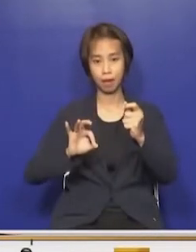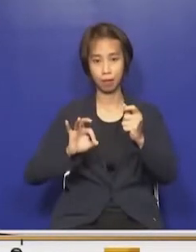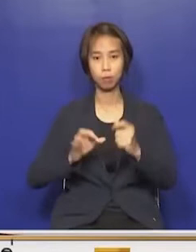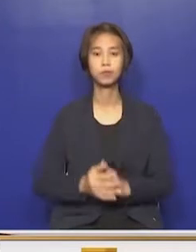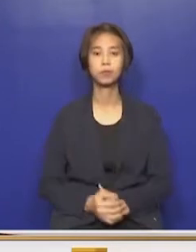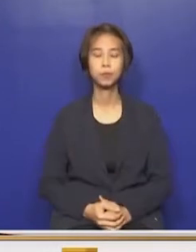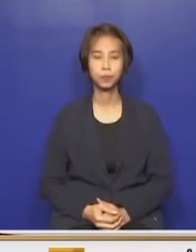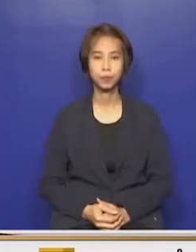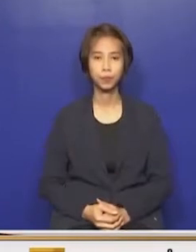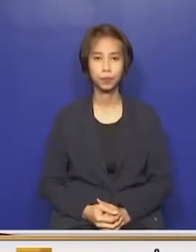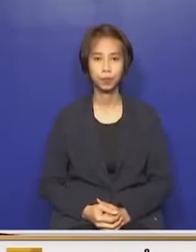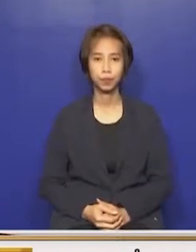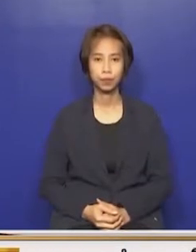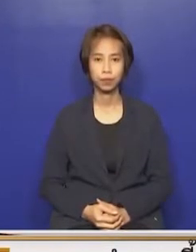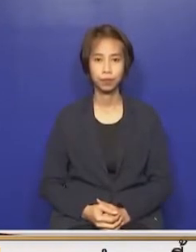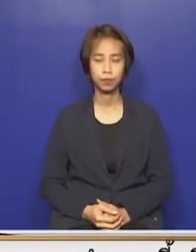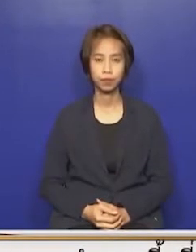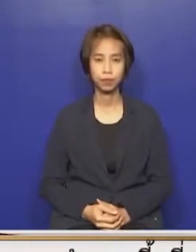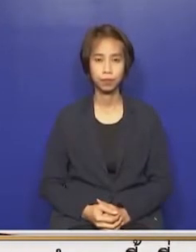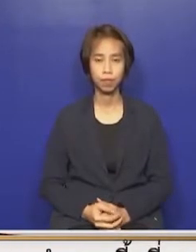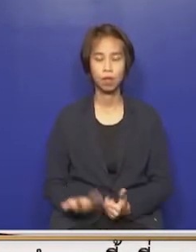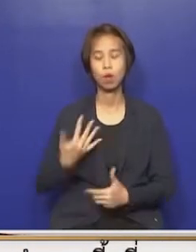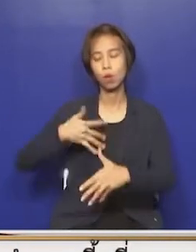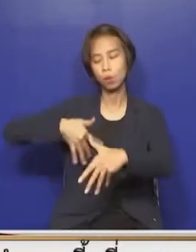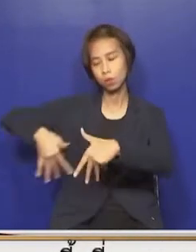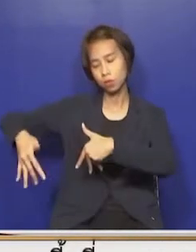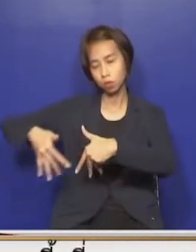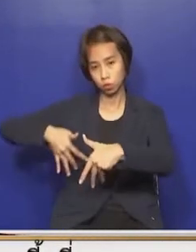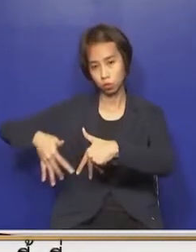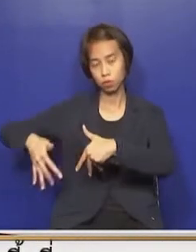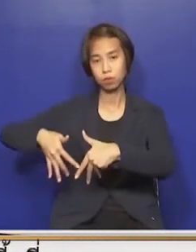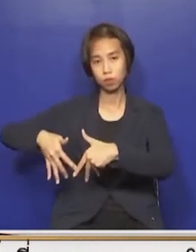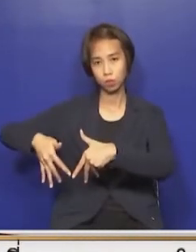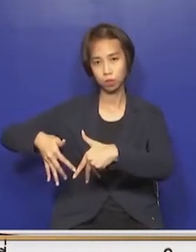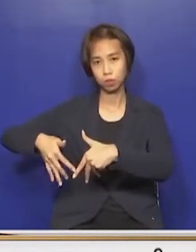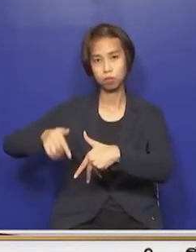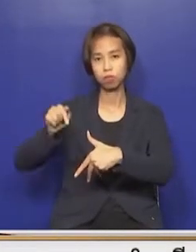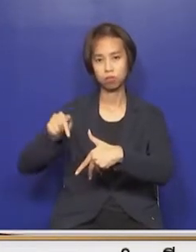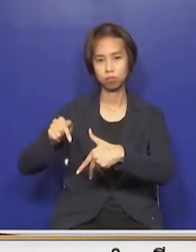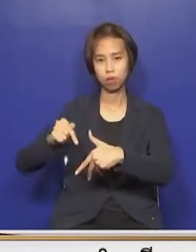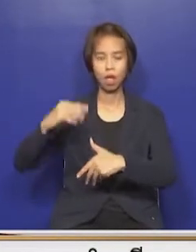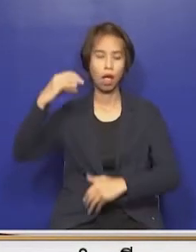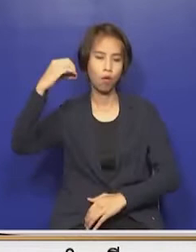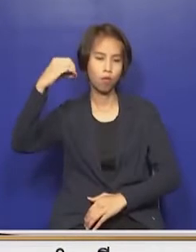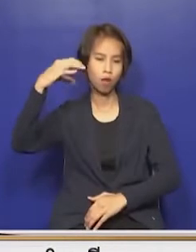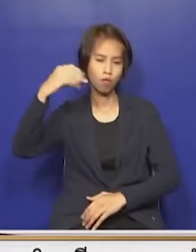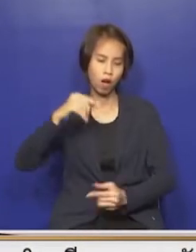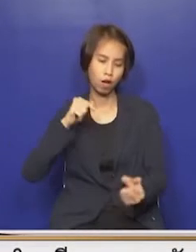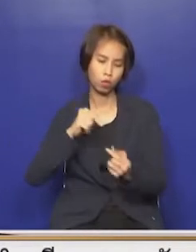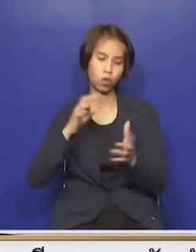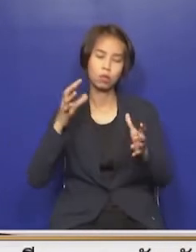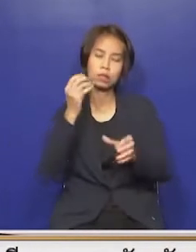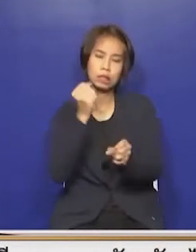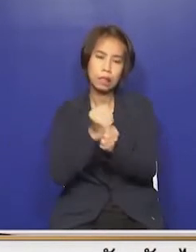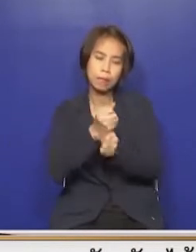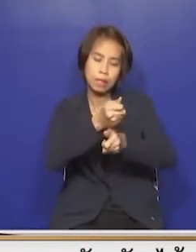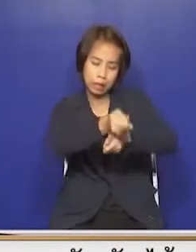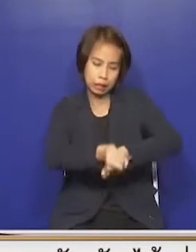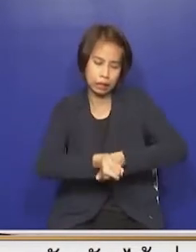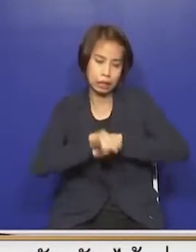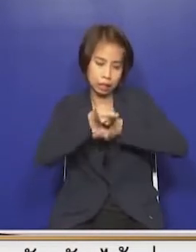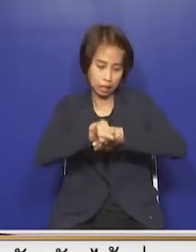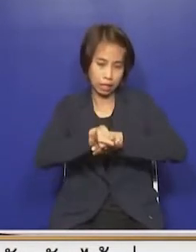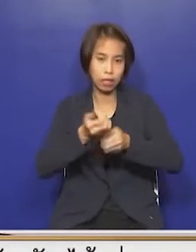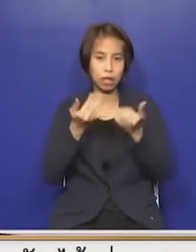อผมเนื่องจากพี่น้องประชาชนขาดไฟฟ้าเพื่อการเกษตรผมได้พูดคุยกับส